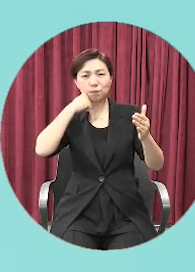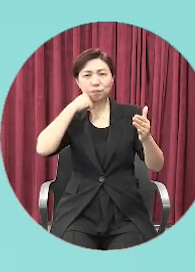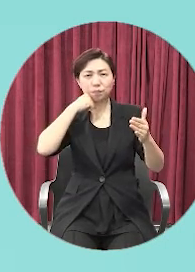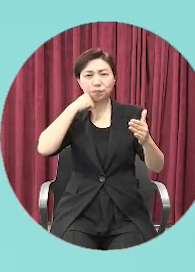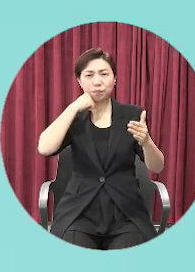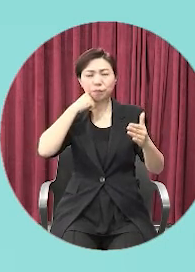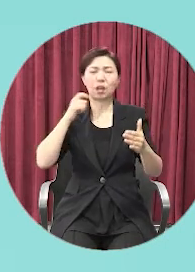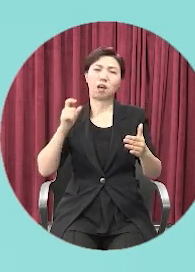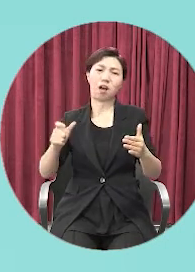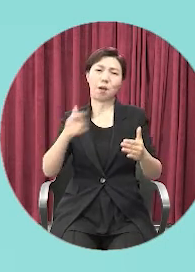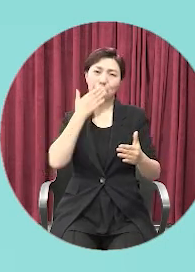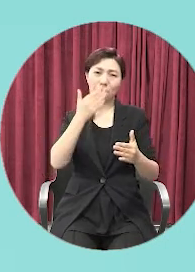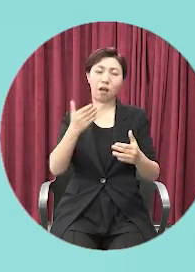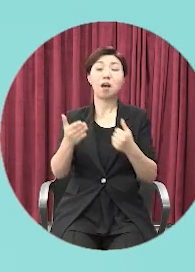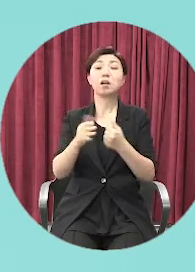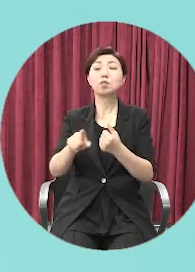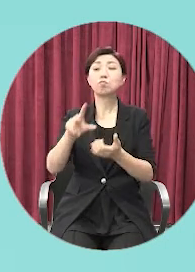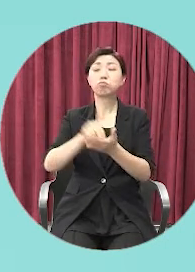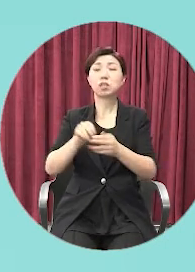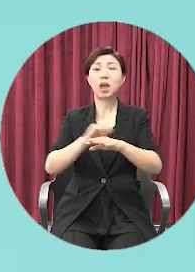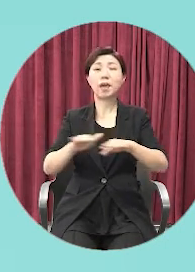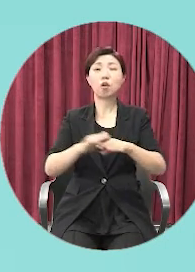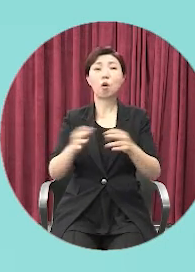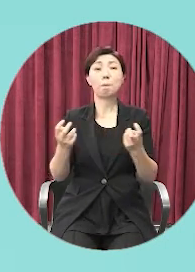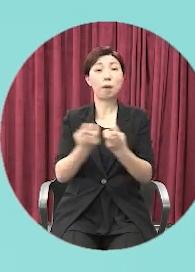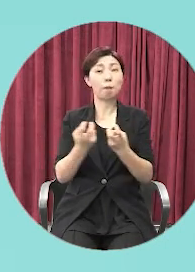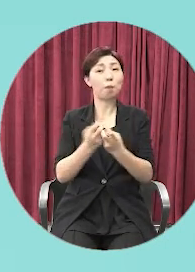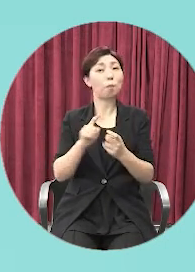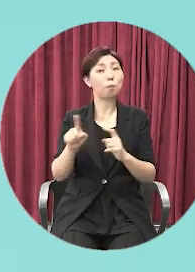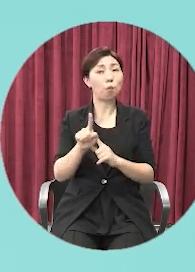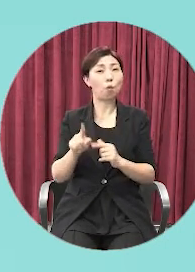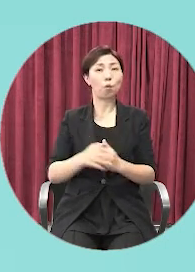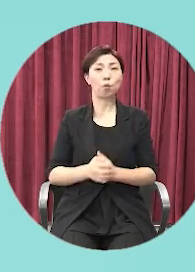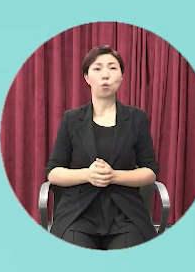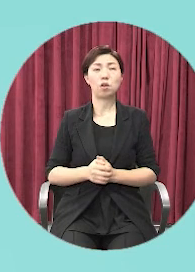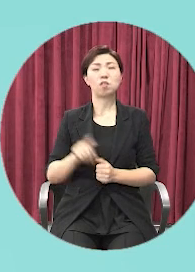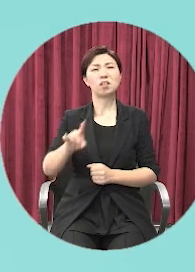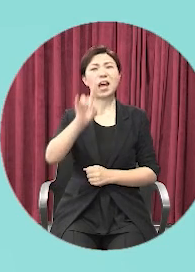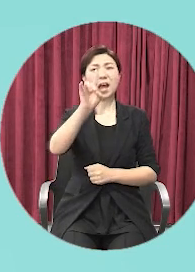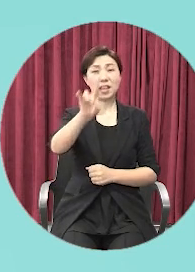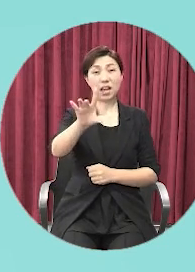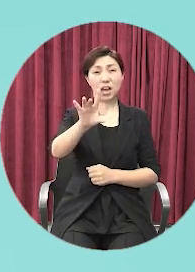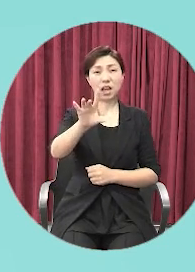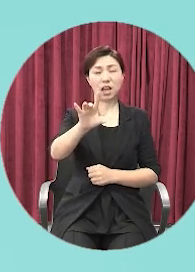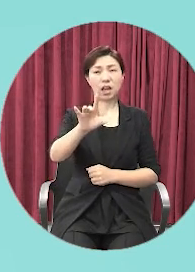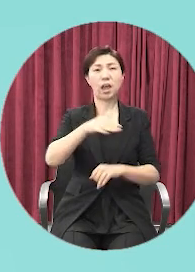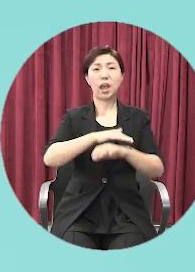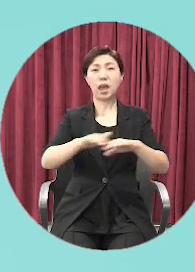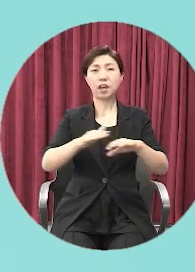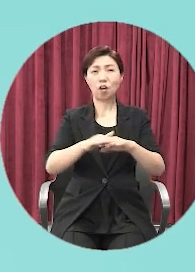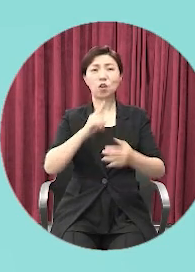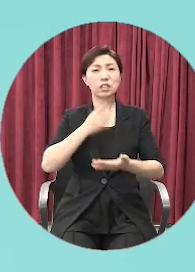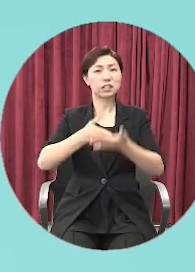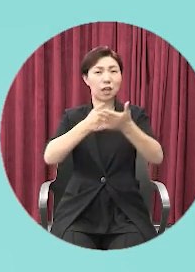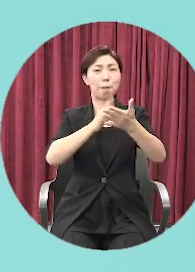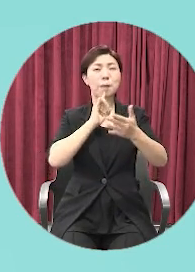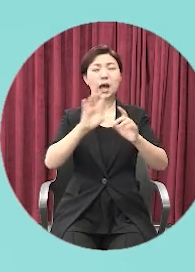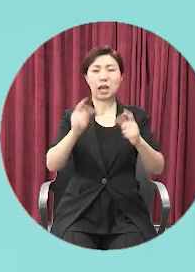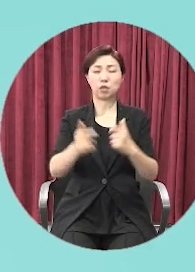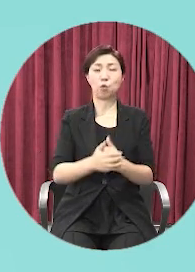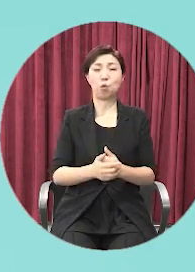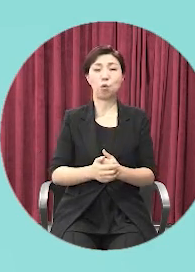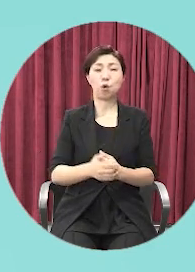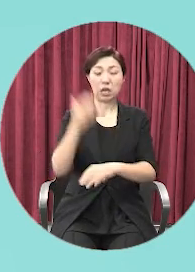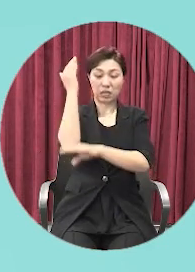해결할 것이냐라고 하는 측면에서 이것은 단지 뭐 하나의 그 솔루션은 아니겠지만 그 기반 마련에